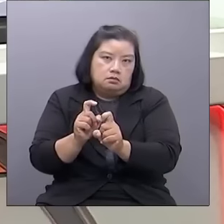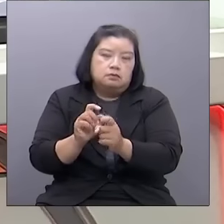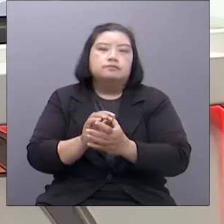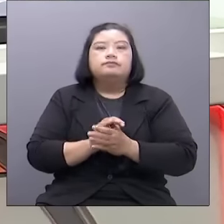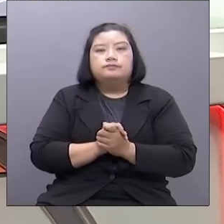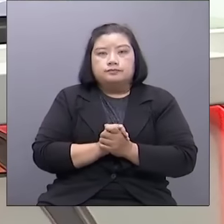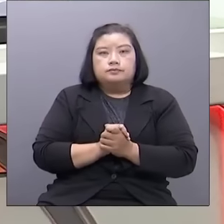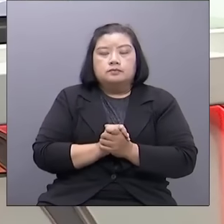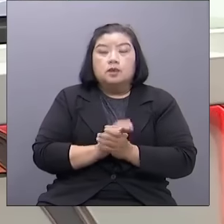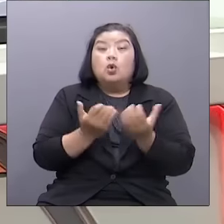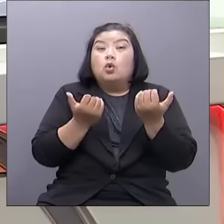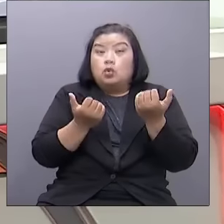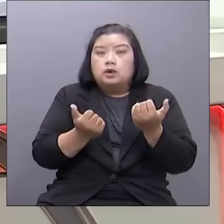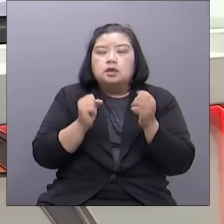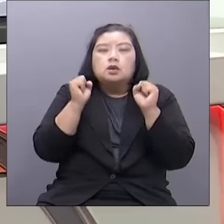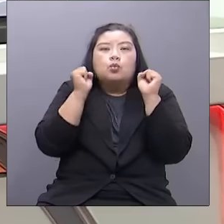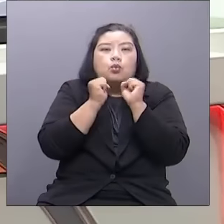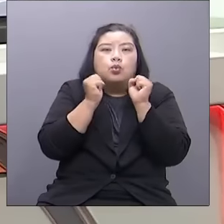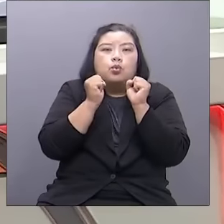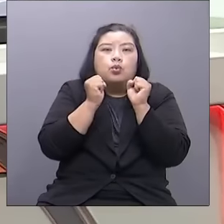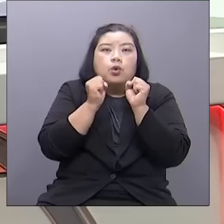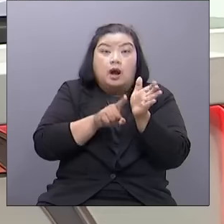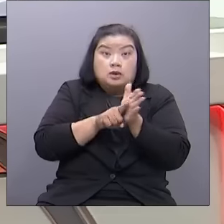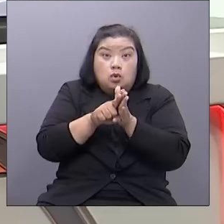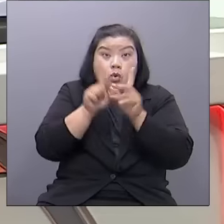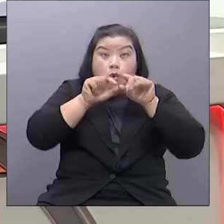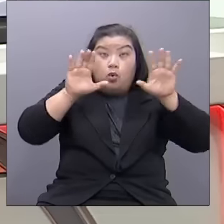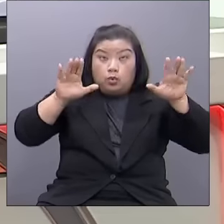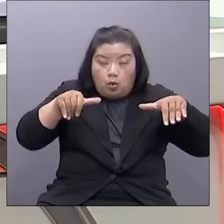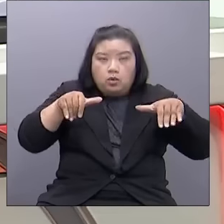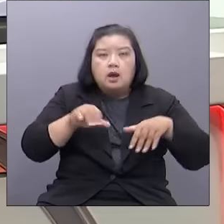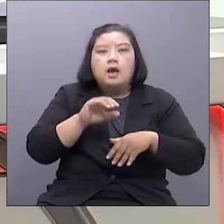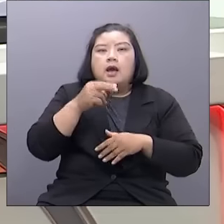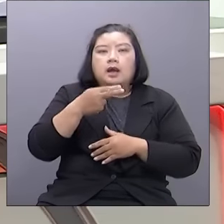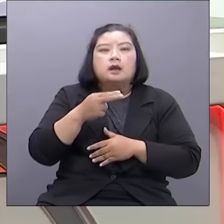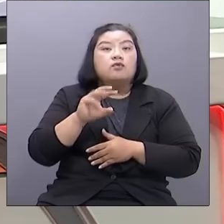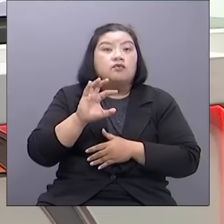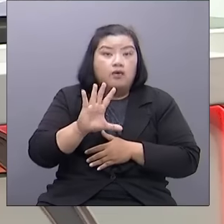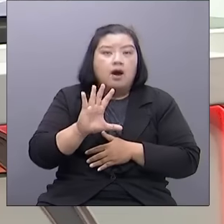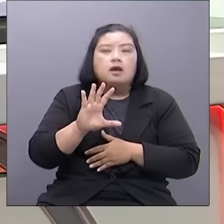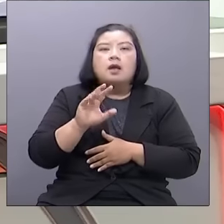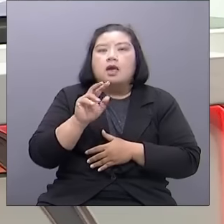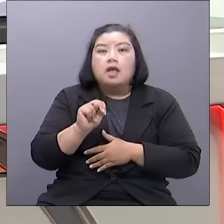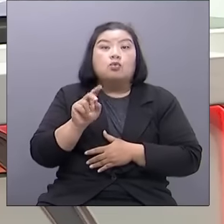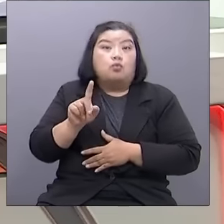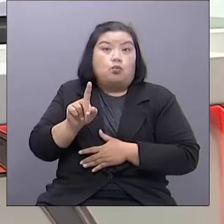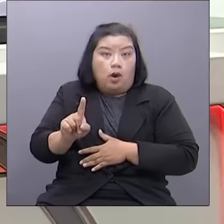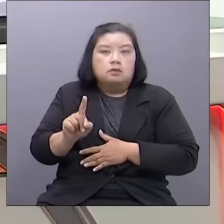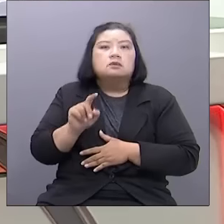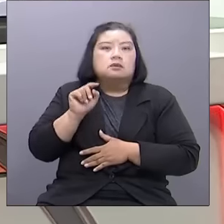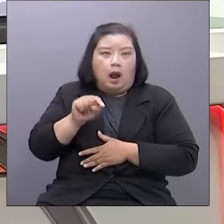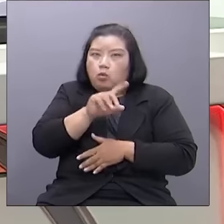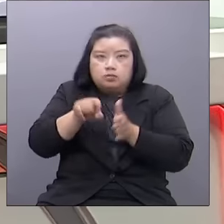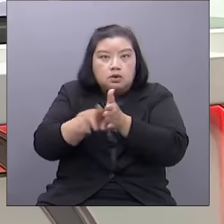ผู้ชมตอนนี้ความกังวลเรื่องการระบาดของไข้หวัดนกสายพันธุ์ H5N1 กลับมาอีกแล้วนะคะก็ต้องจับตามองกันอย่างใกล้ชิดในหลายประเ